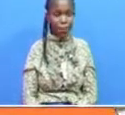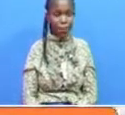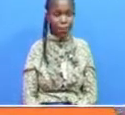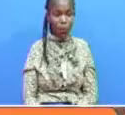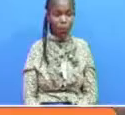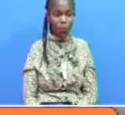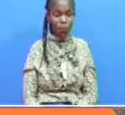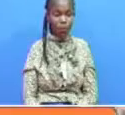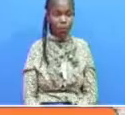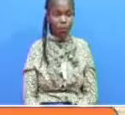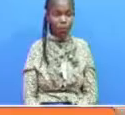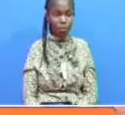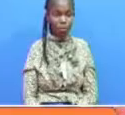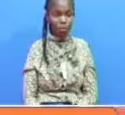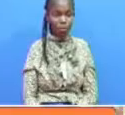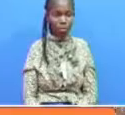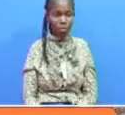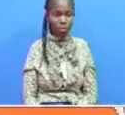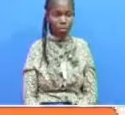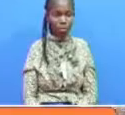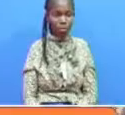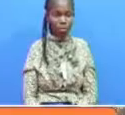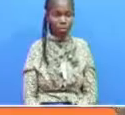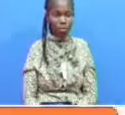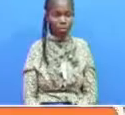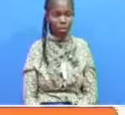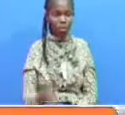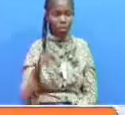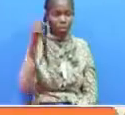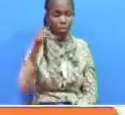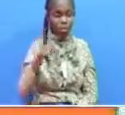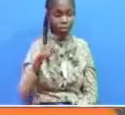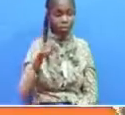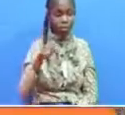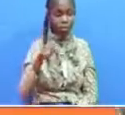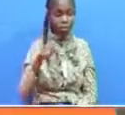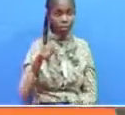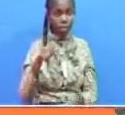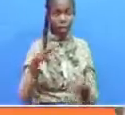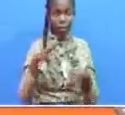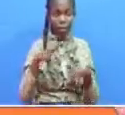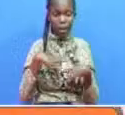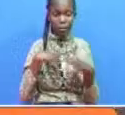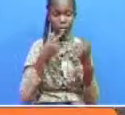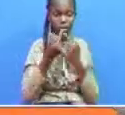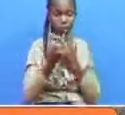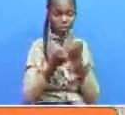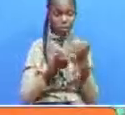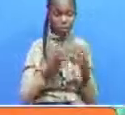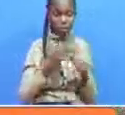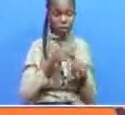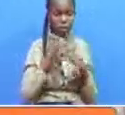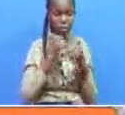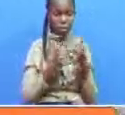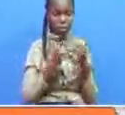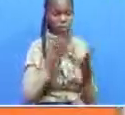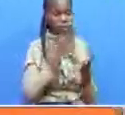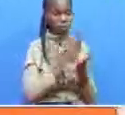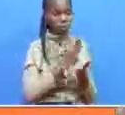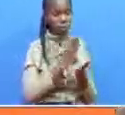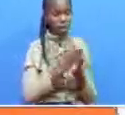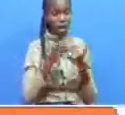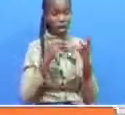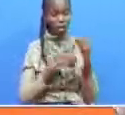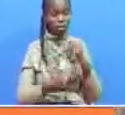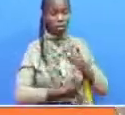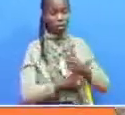Ndinya nyanya ko dileveni atini marumya mudinya wa umundi kwivanse nende ndika sia mujye kuiki dine magora mbuso kwa nini